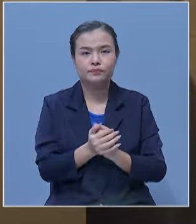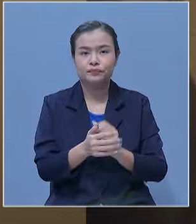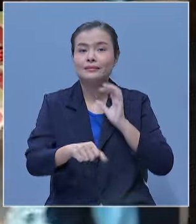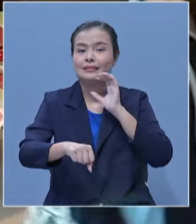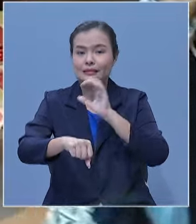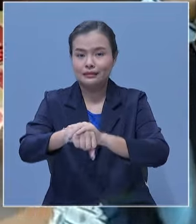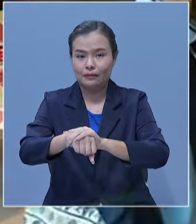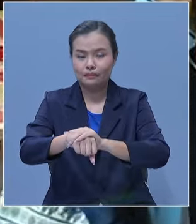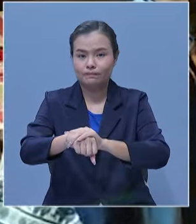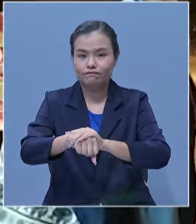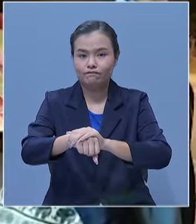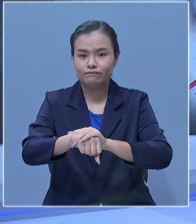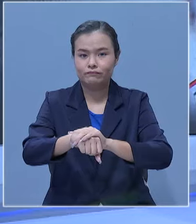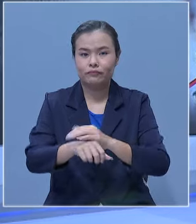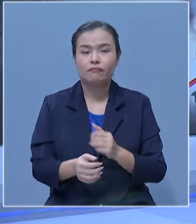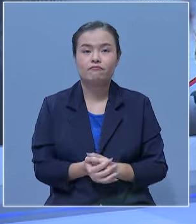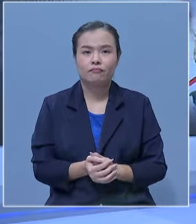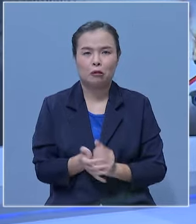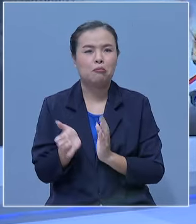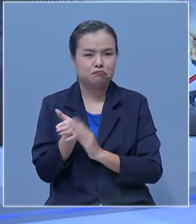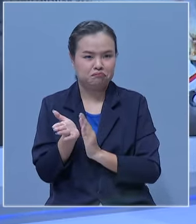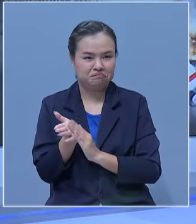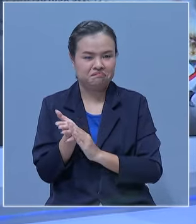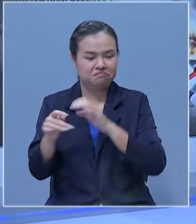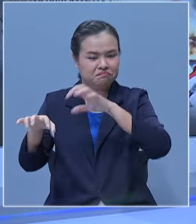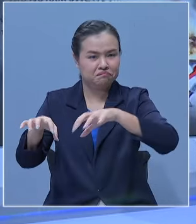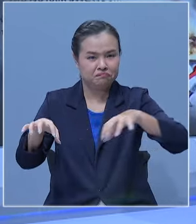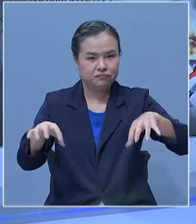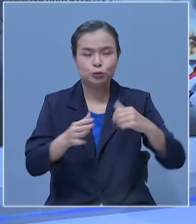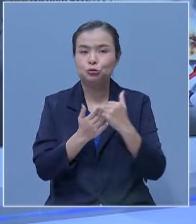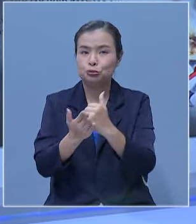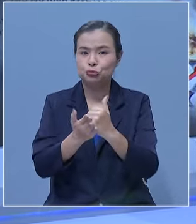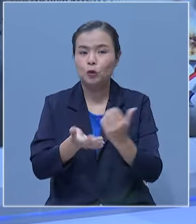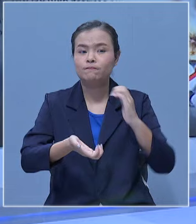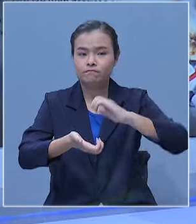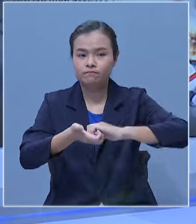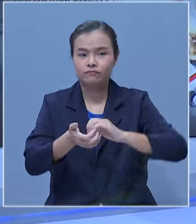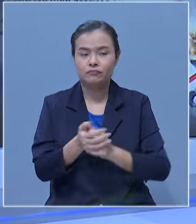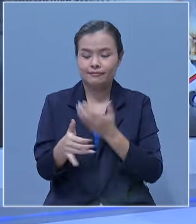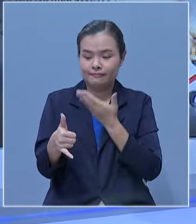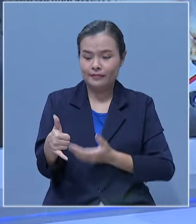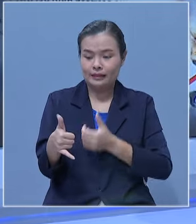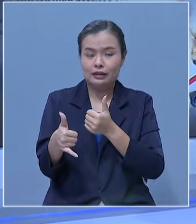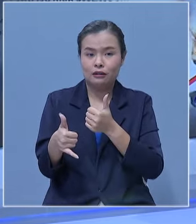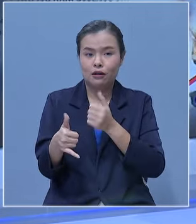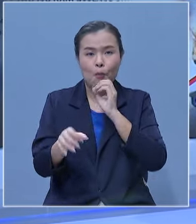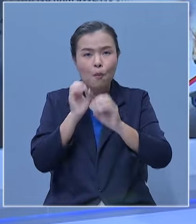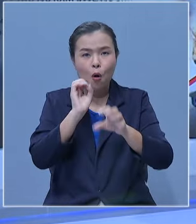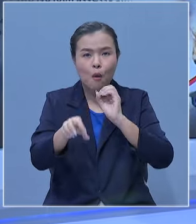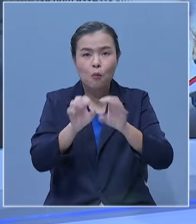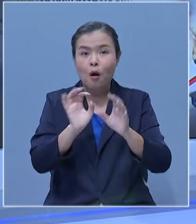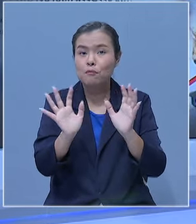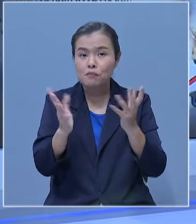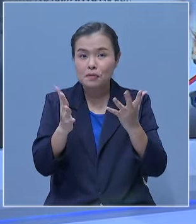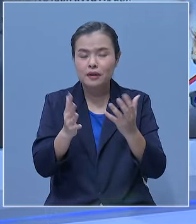บคุมตัวนายน้อยได้ในที่สุดนะครับนี่ต้องชื่นชมทุกภาคส่วนจริงๆคุณจอห์นท่านผู้ชม ใช่ค่ะคือถ้าไม่ได้พลเมืองมีคอยแจ้งเบาะแสเป็นระยะระยะเ